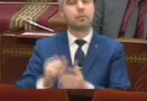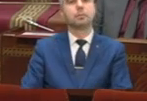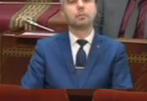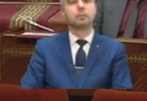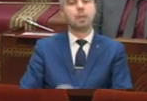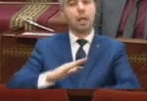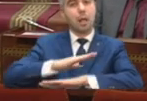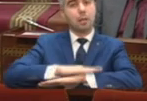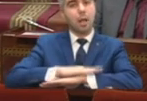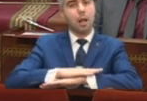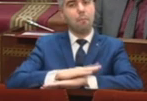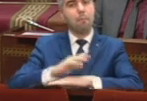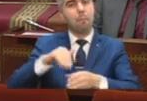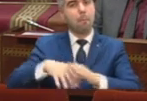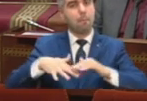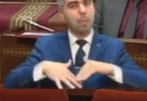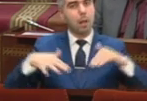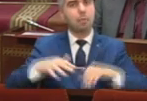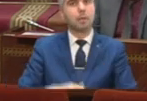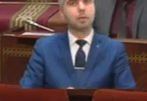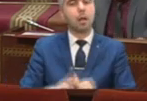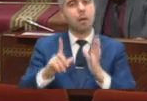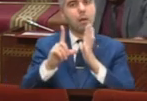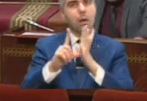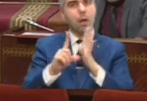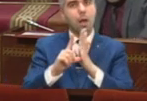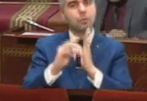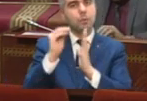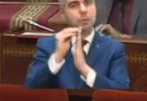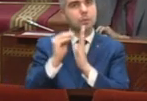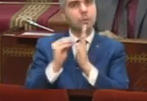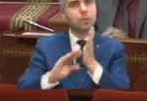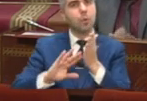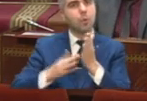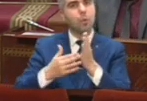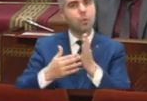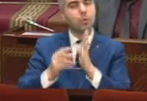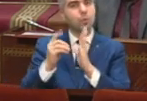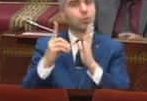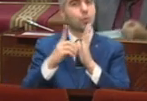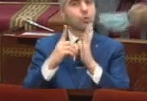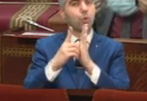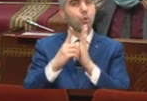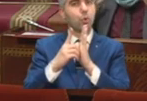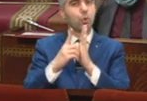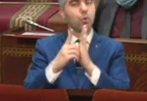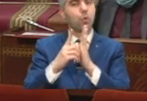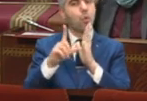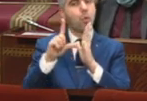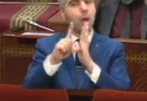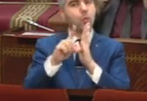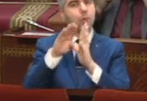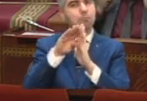احترام هذه المؤسسة واحترام القوانين المؤطرة ببلادنا وعلى رأسها الدستور والنظام الداخلي